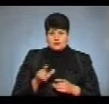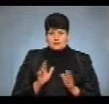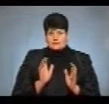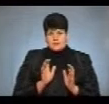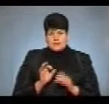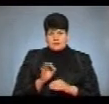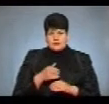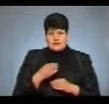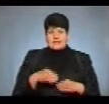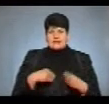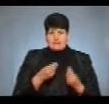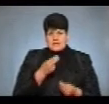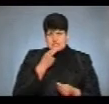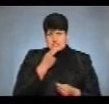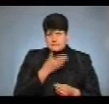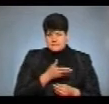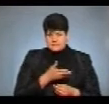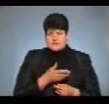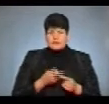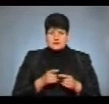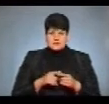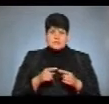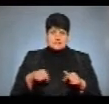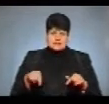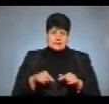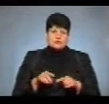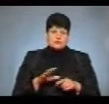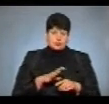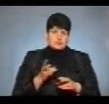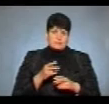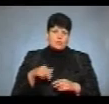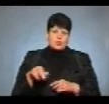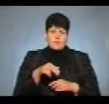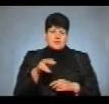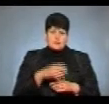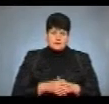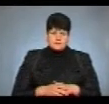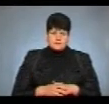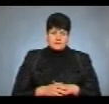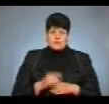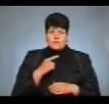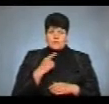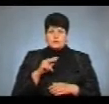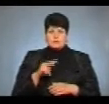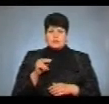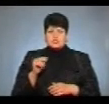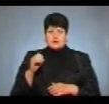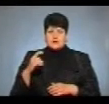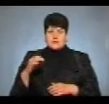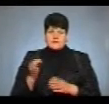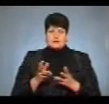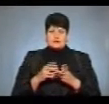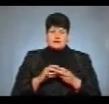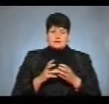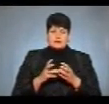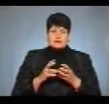принаймні їсти давали. Але сектор був, його теж треба було обійти. За словами Людмили Чеховської, результати підрахунку